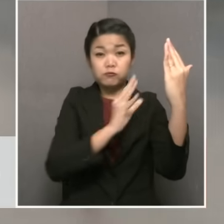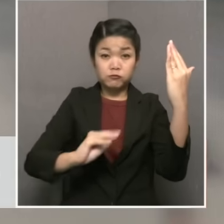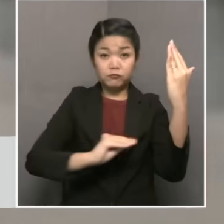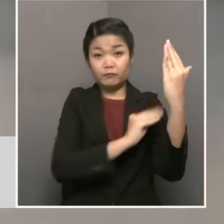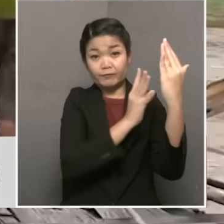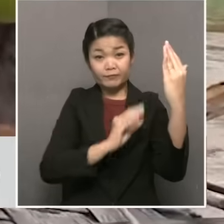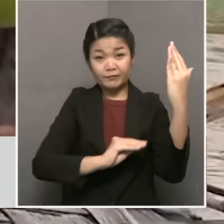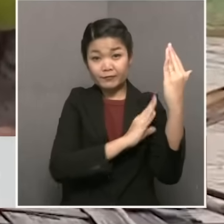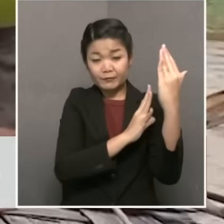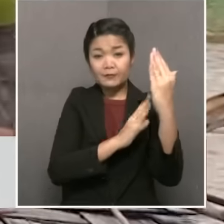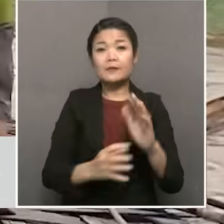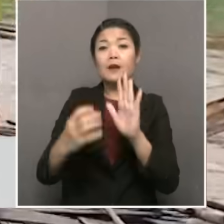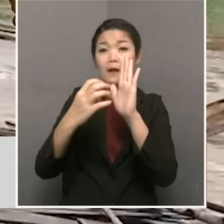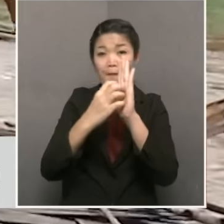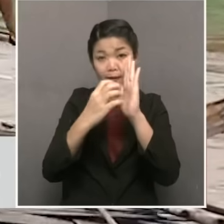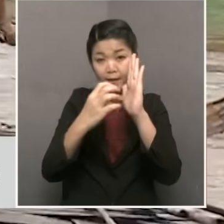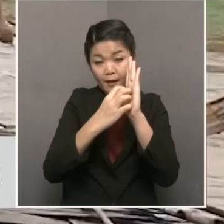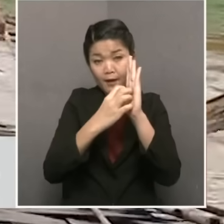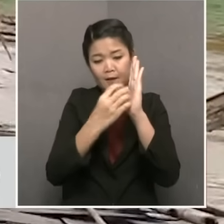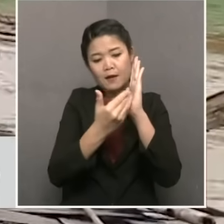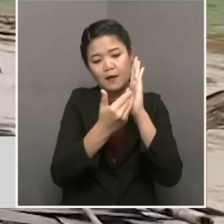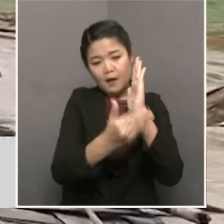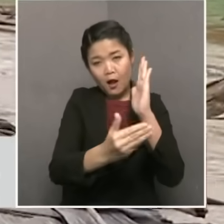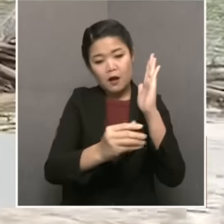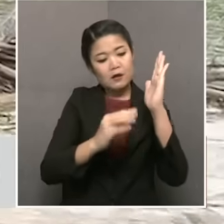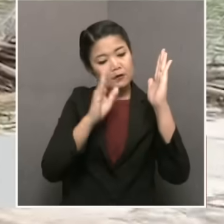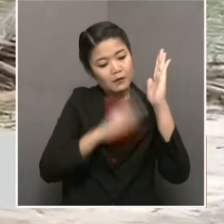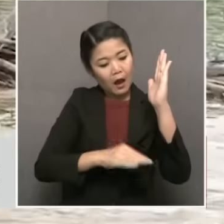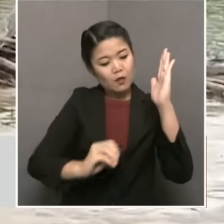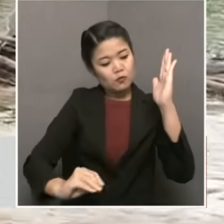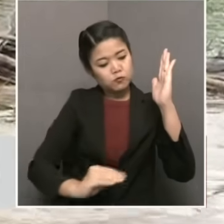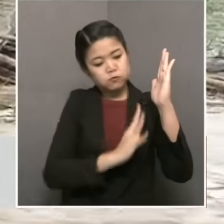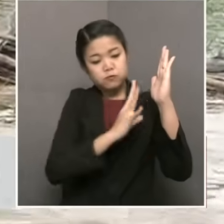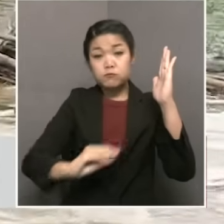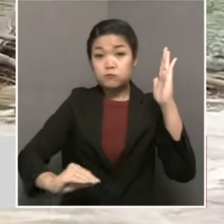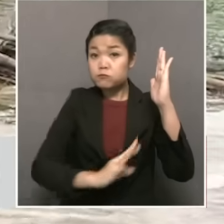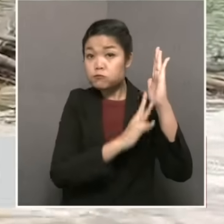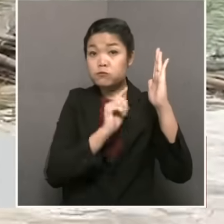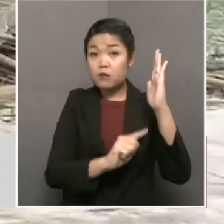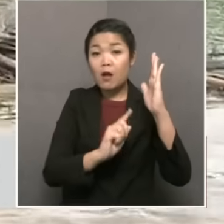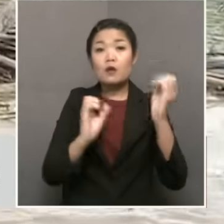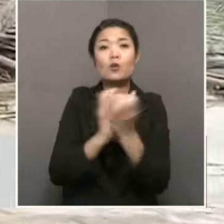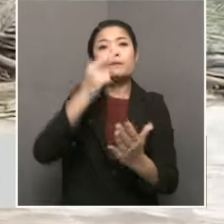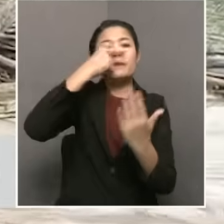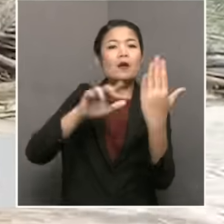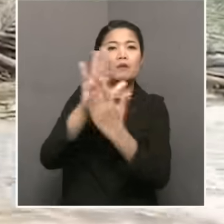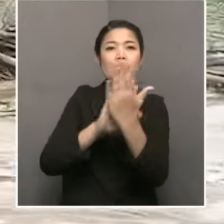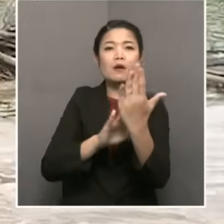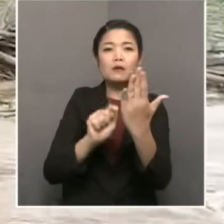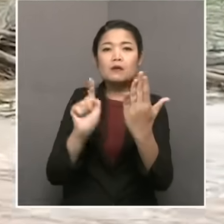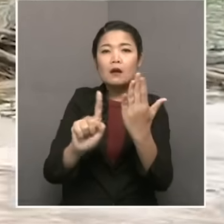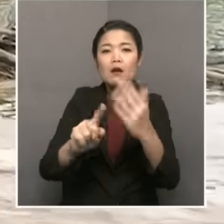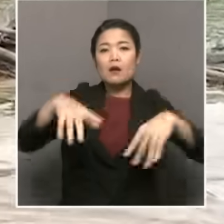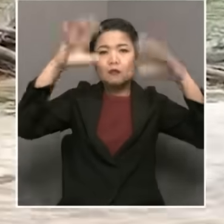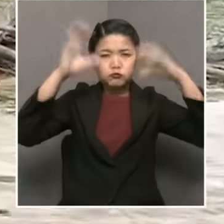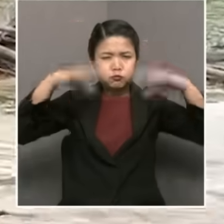มันภาคกลางตอนล่างภาคตะวันออกภาคใต้และอ่าวไทยลักษณะเช่นนี้ทำให้ประเทศไทยยังคงมีฝนตก